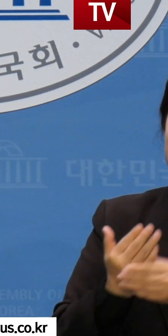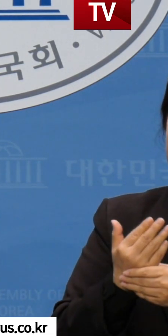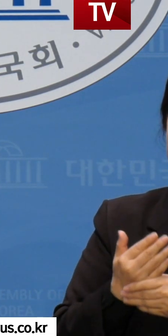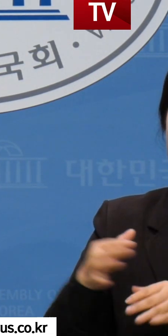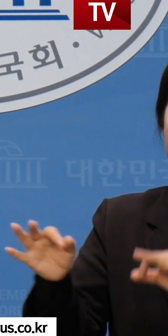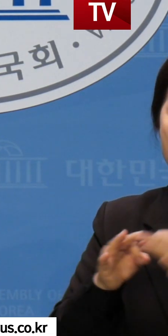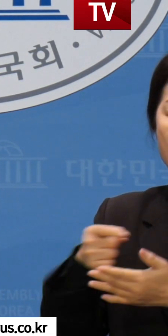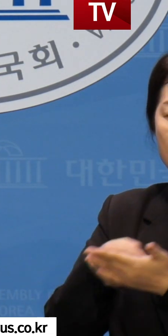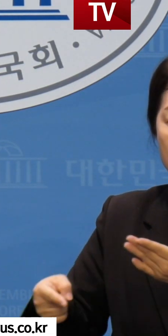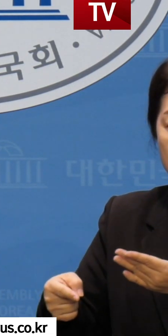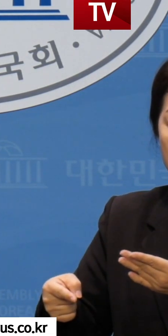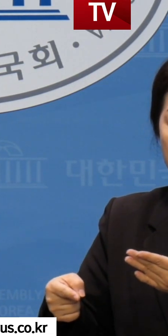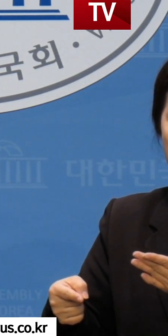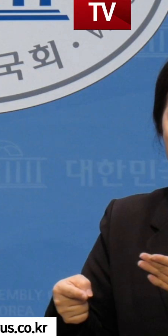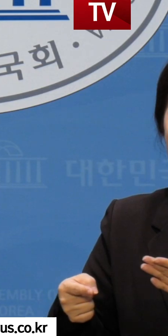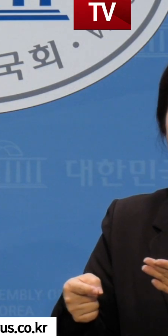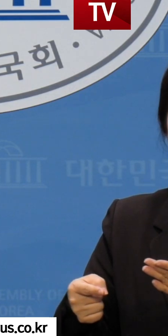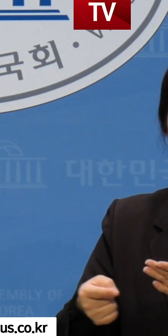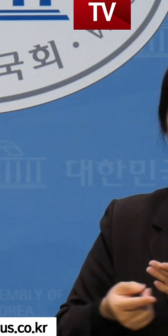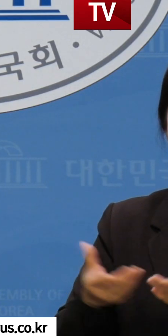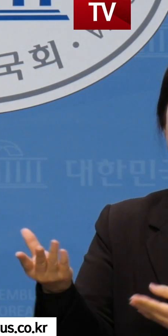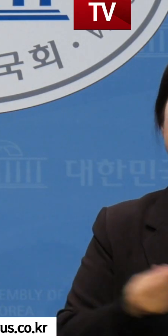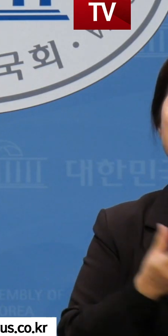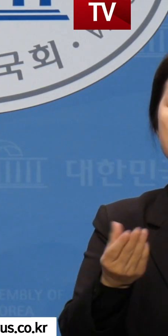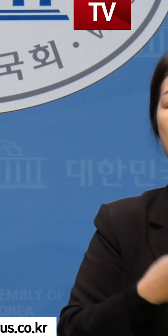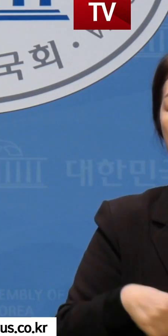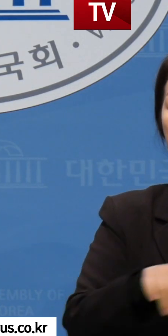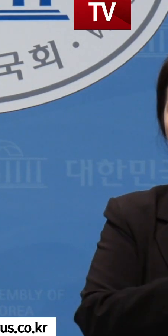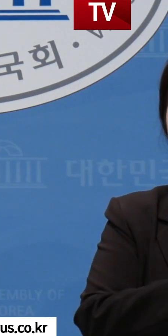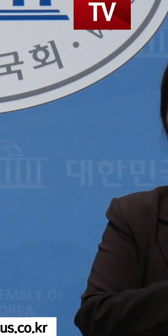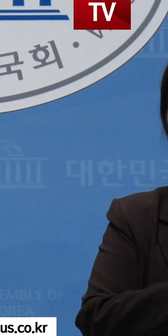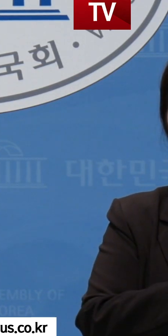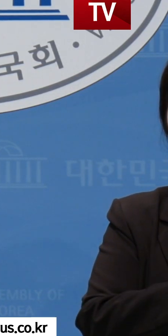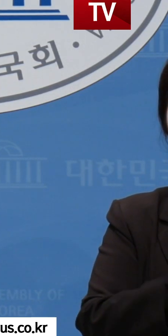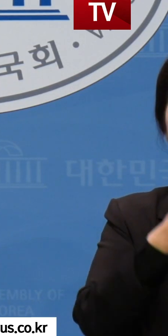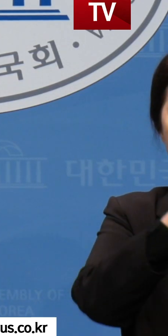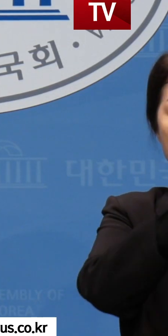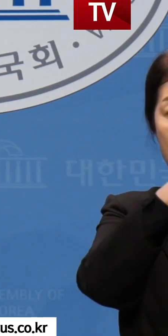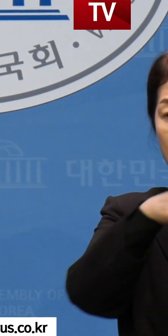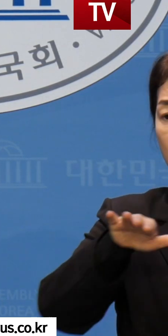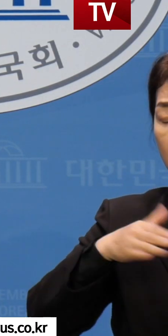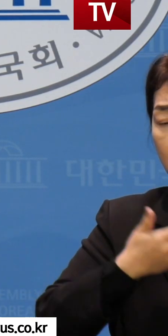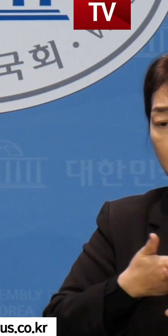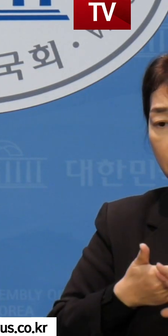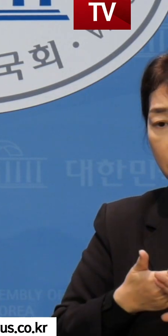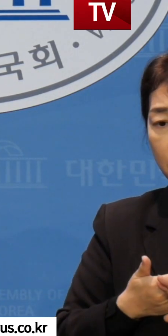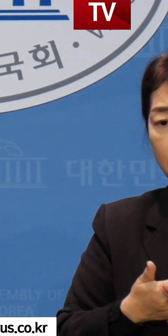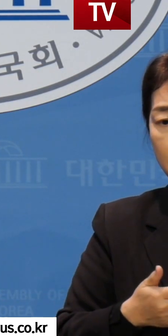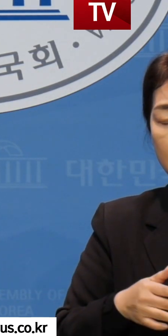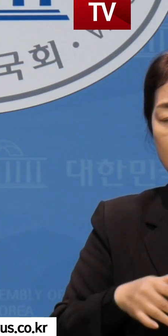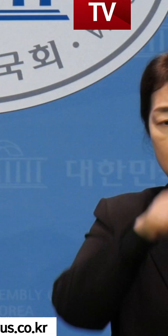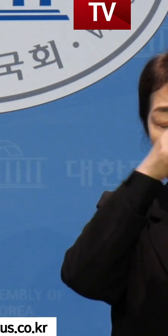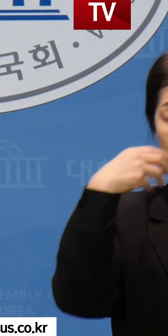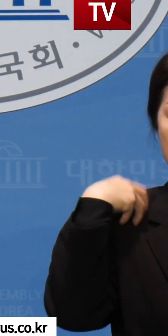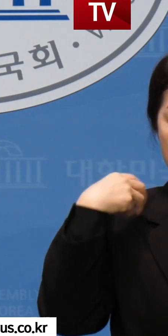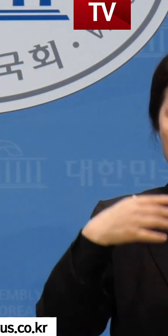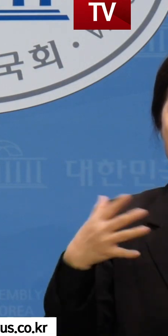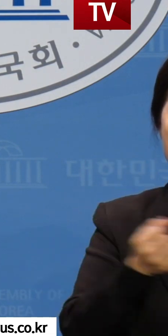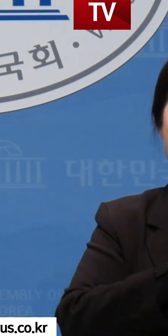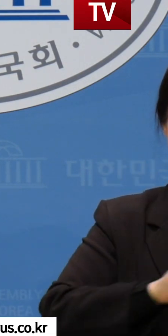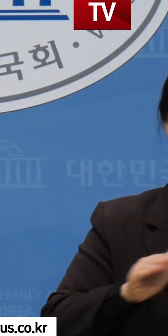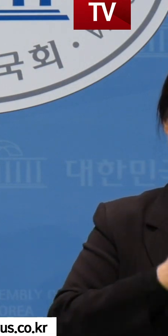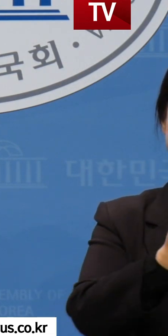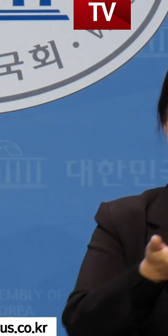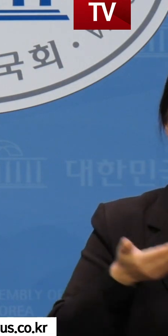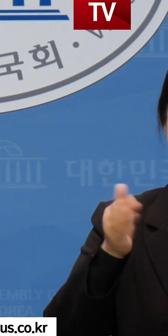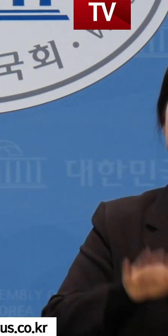영업 손실을 선진국과 달리 재정 지출이 아닌 금융 부채로 넘어간 정부가 책임을 지고